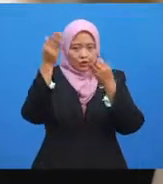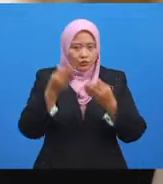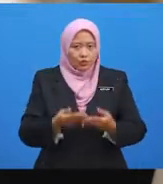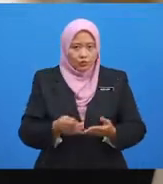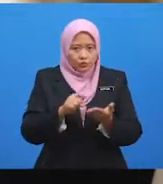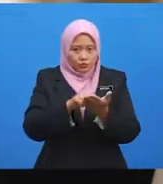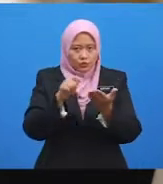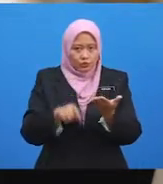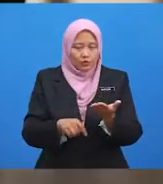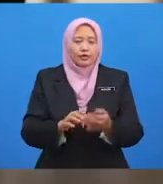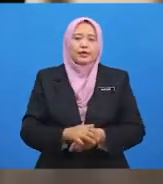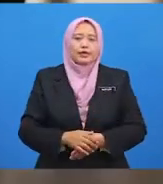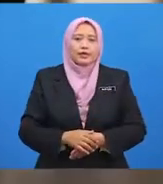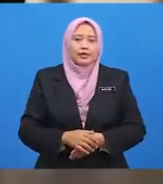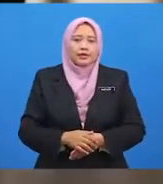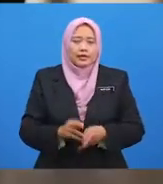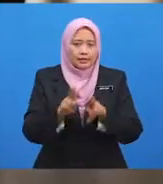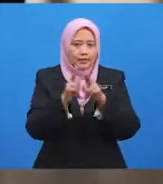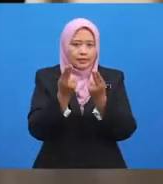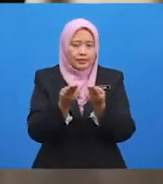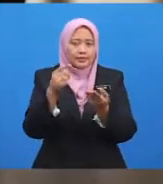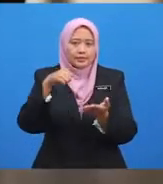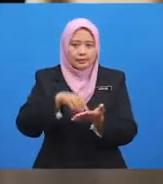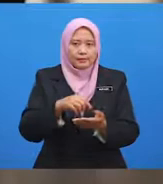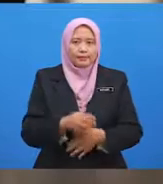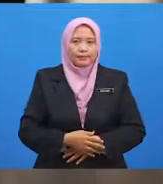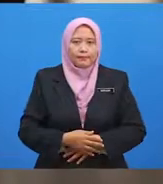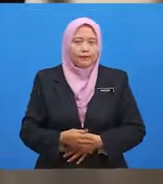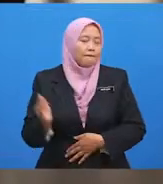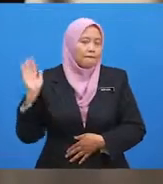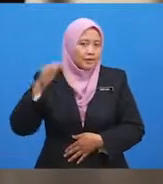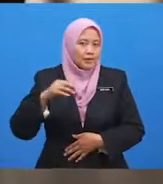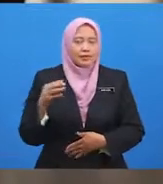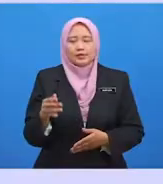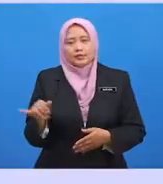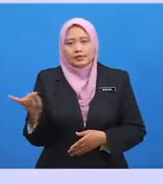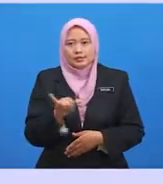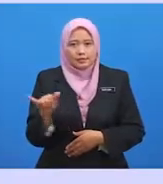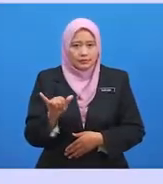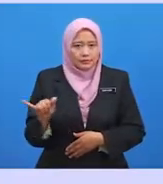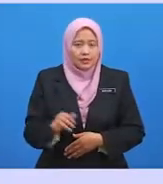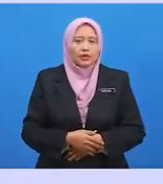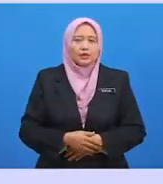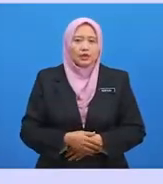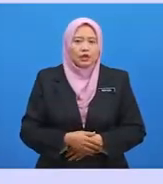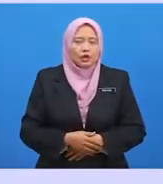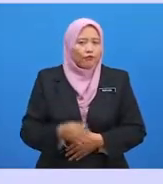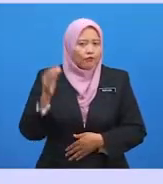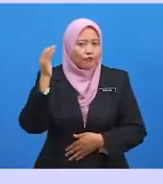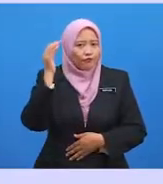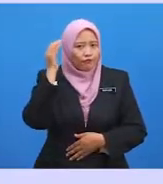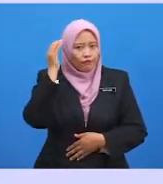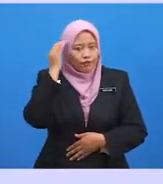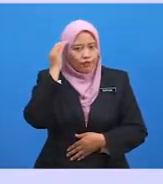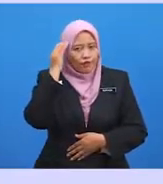murid faham ya Sekarang mari kita sama-sama memahami apakah maksud dan